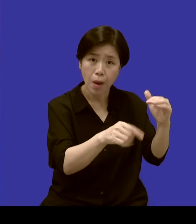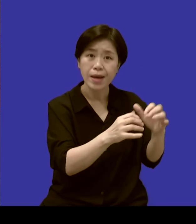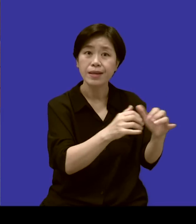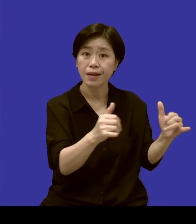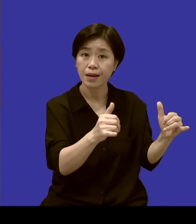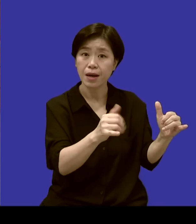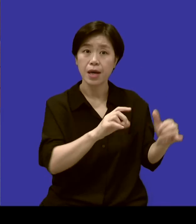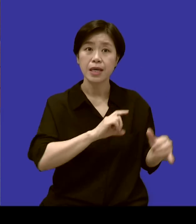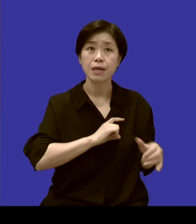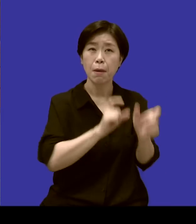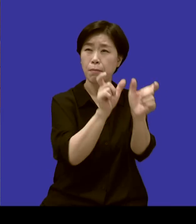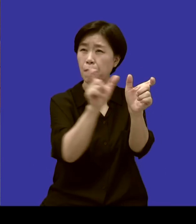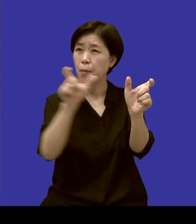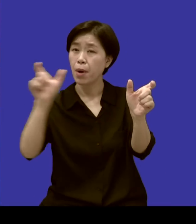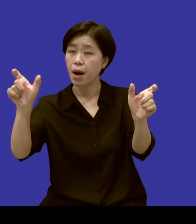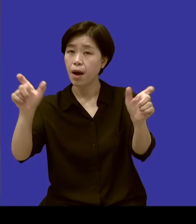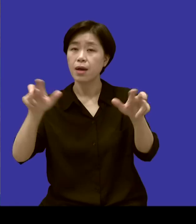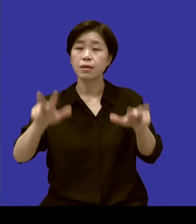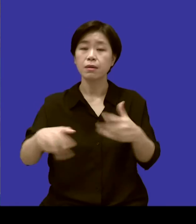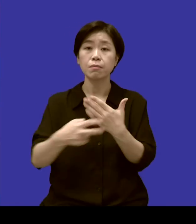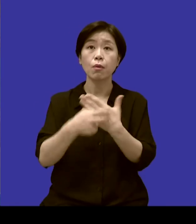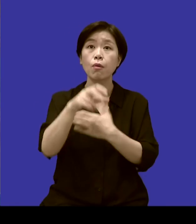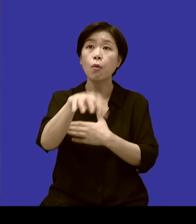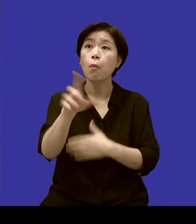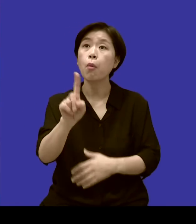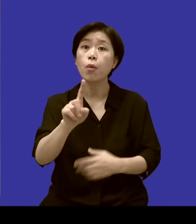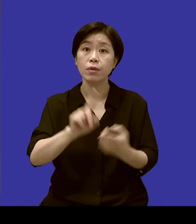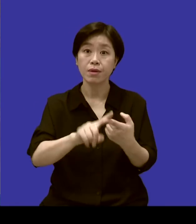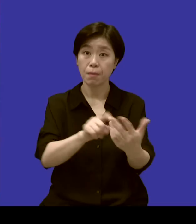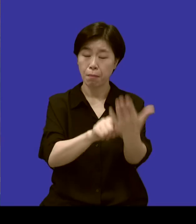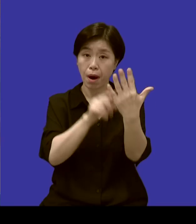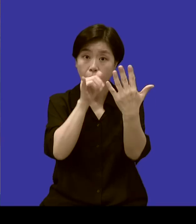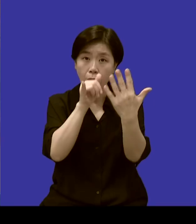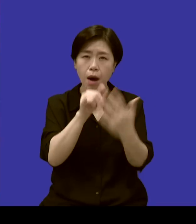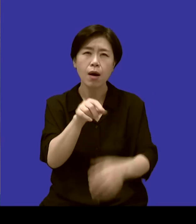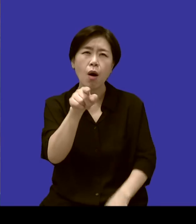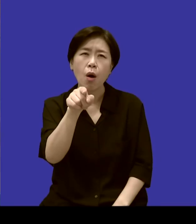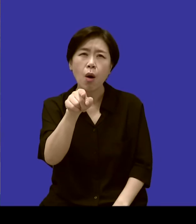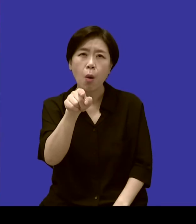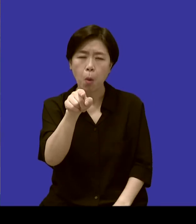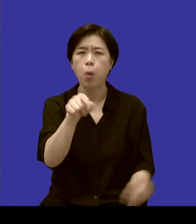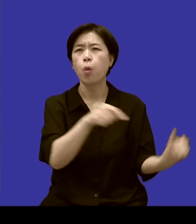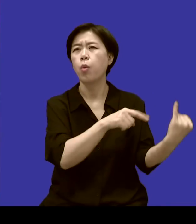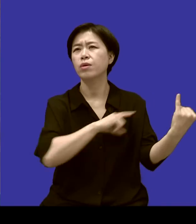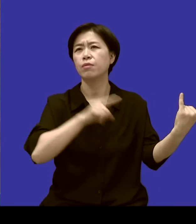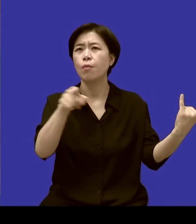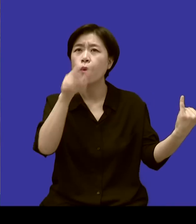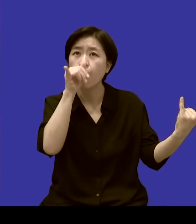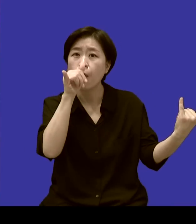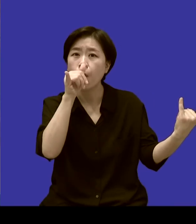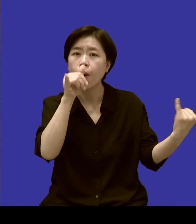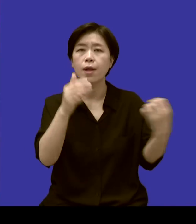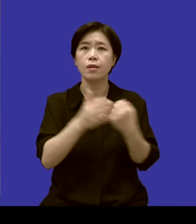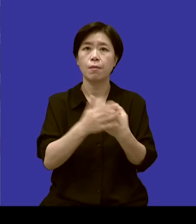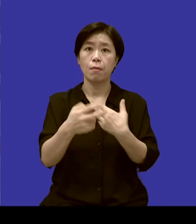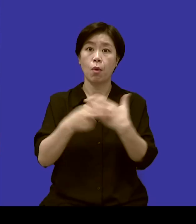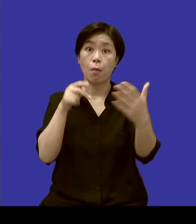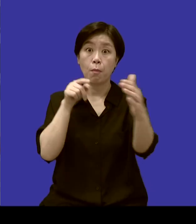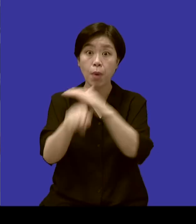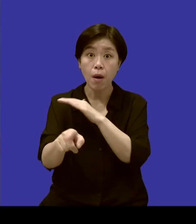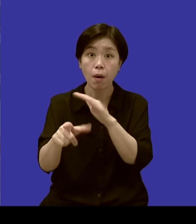맞아요. 나왔었거든요. 네, 맞아요. 그래서 이제 그 병원을 찾아갔어요. 갔더니 그 병실에 이 언니가 몸이 다